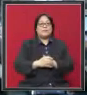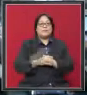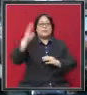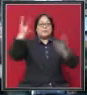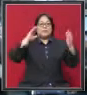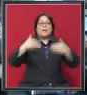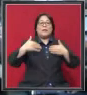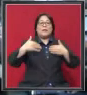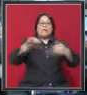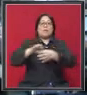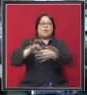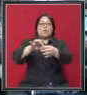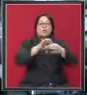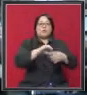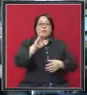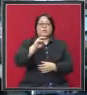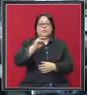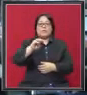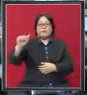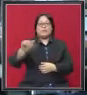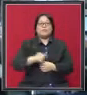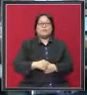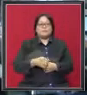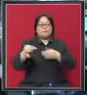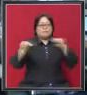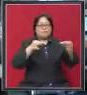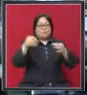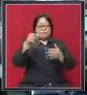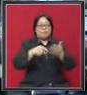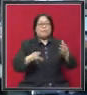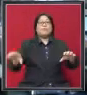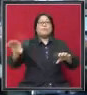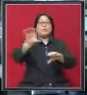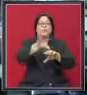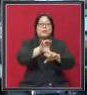Health Coalition, MMA, yang menyatakan bahawa